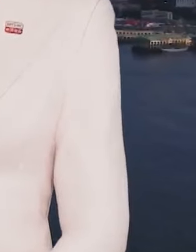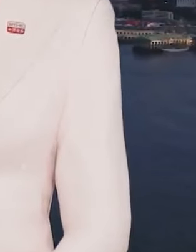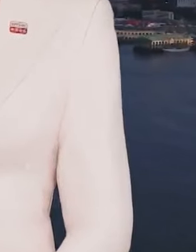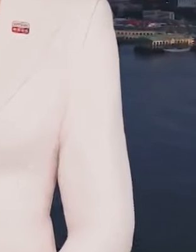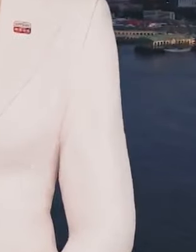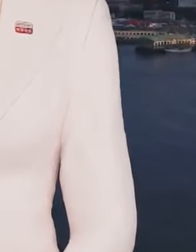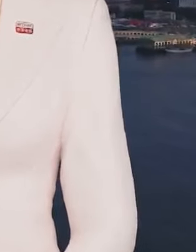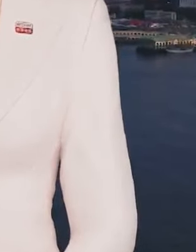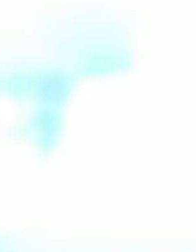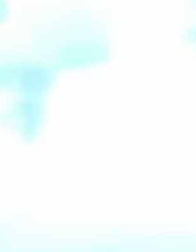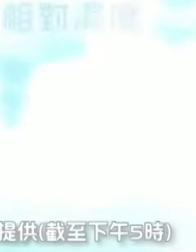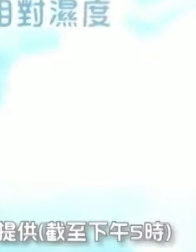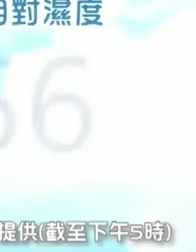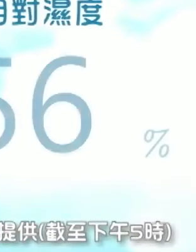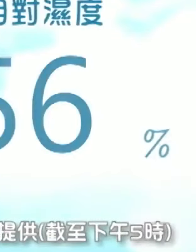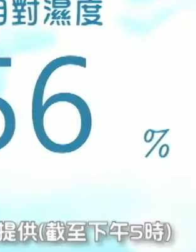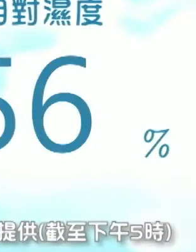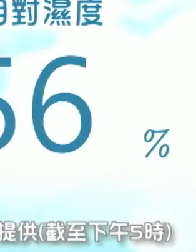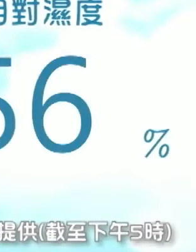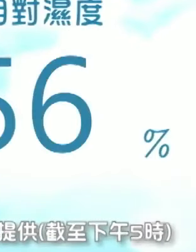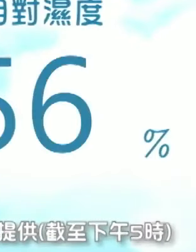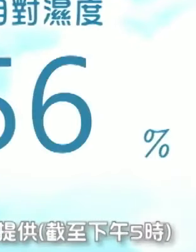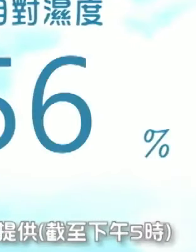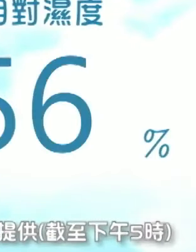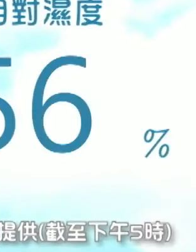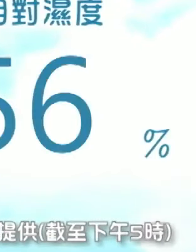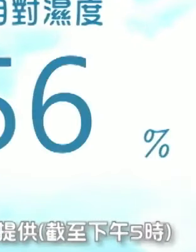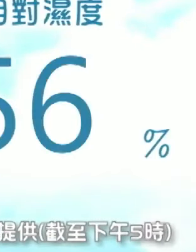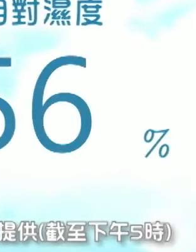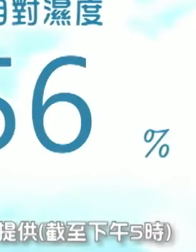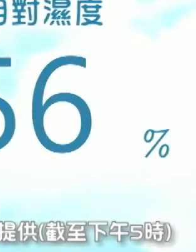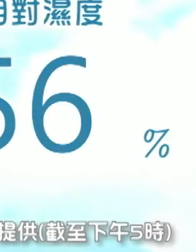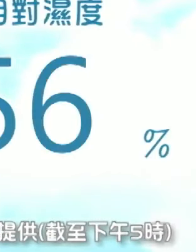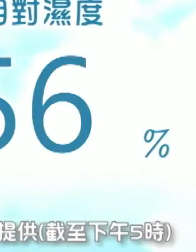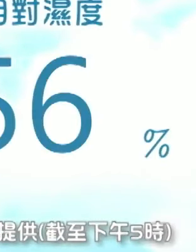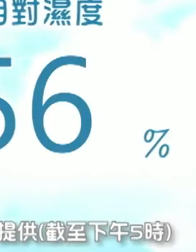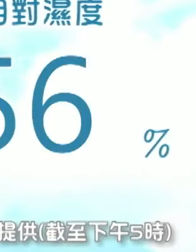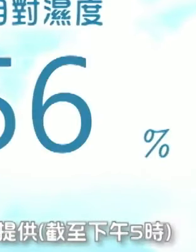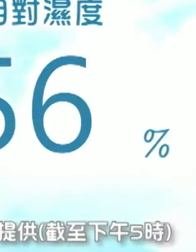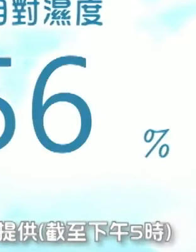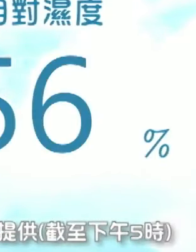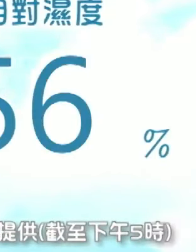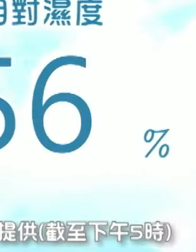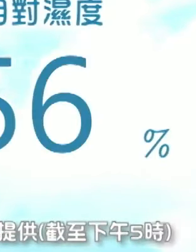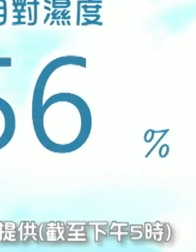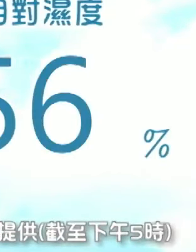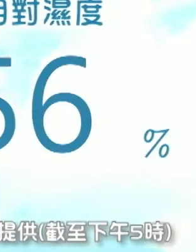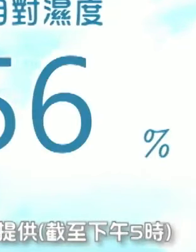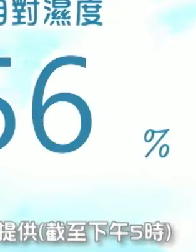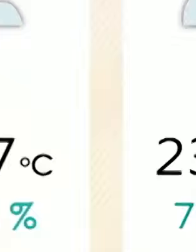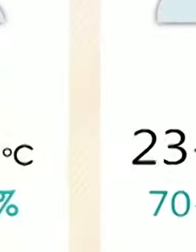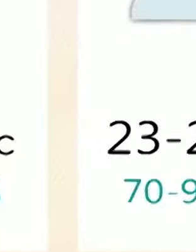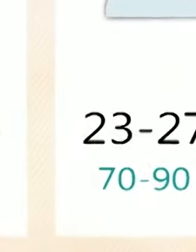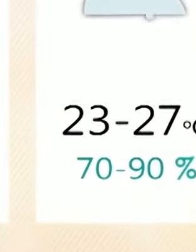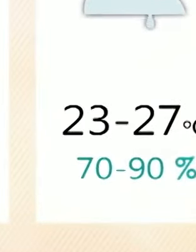是天气主播阿伊达。 香港电台天气主播阿伊达，无论晴天、阴天、下雨天，